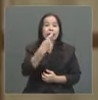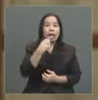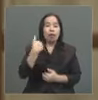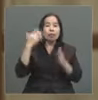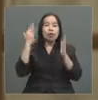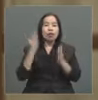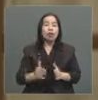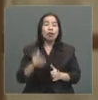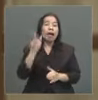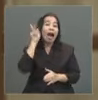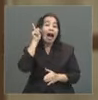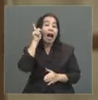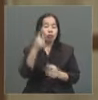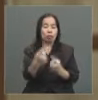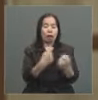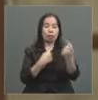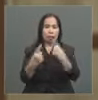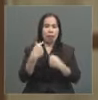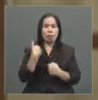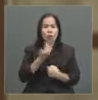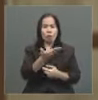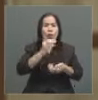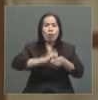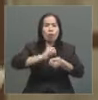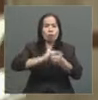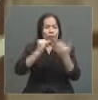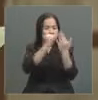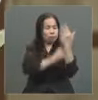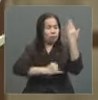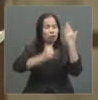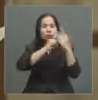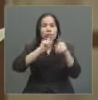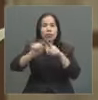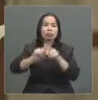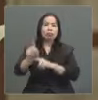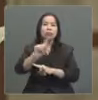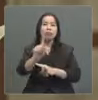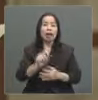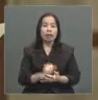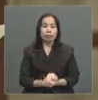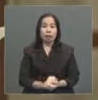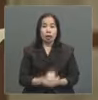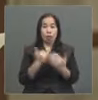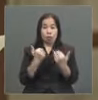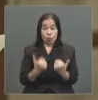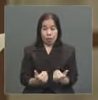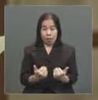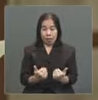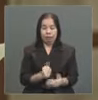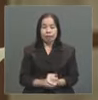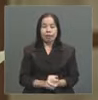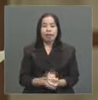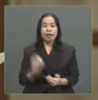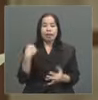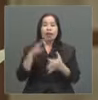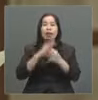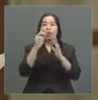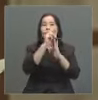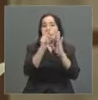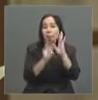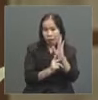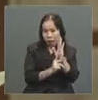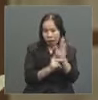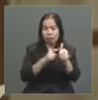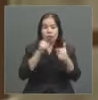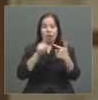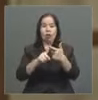ควบคุมขอความร่วมมือในจังหวัดต่างๆนะคะเพราะว่าตอนนี้เนี่ยเรามีทั้งเรื่องของกฎหมายมีทั้งด่